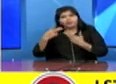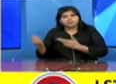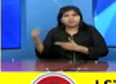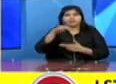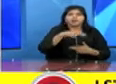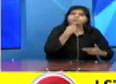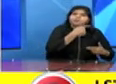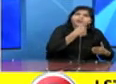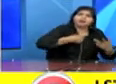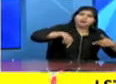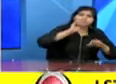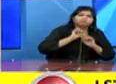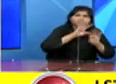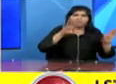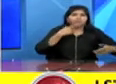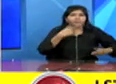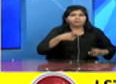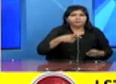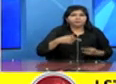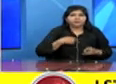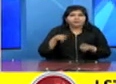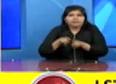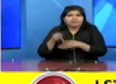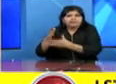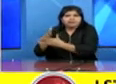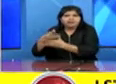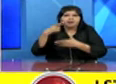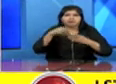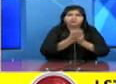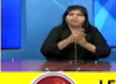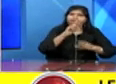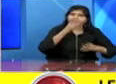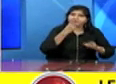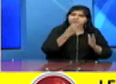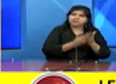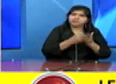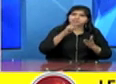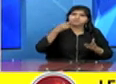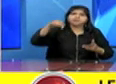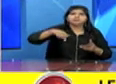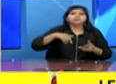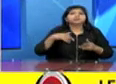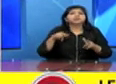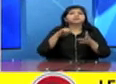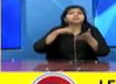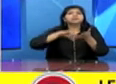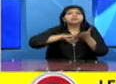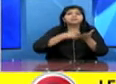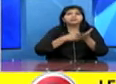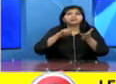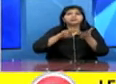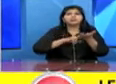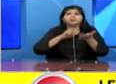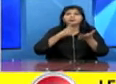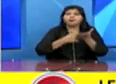बातचीत, उसमें से कुछ बातें आपसे साझा करूं। सबसे पहले हमारे साथ जुड़ेंगे श्री राम